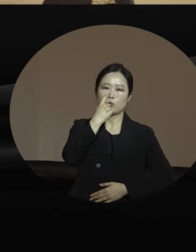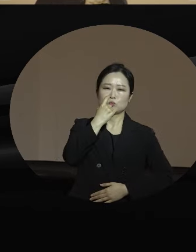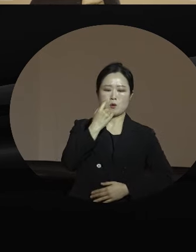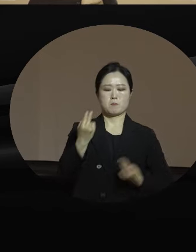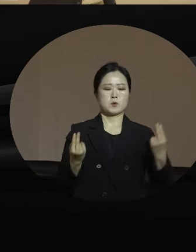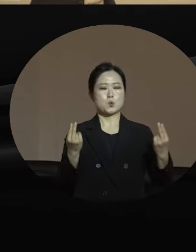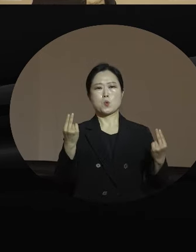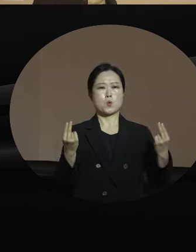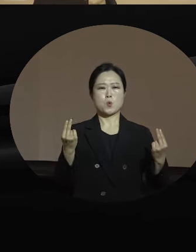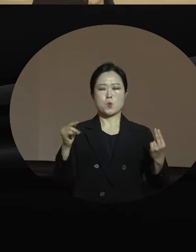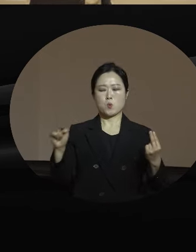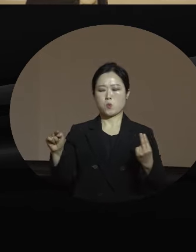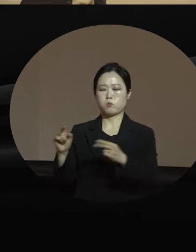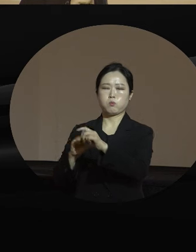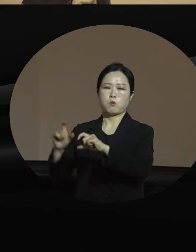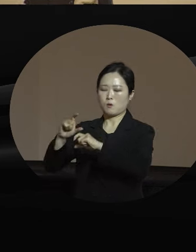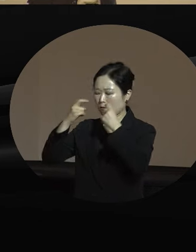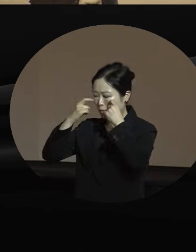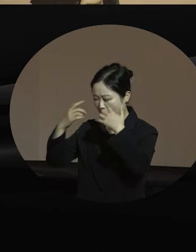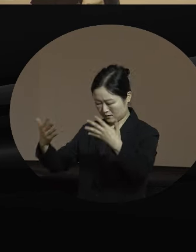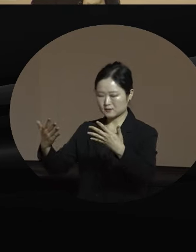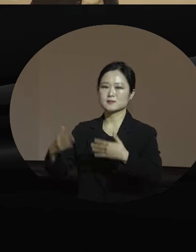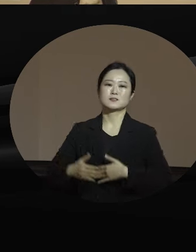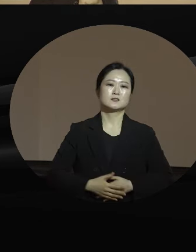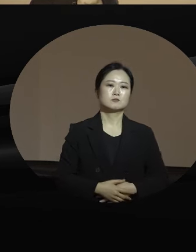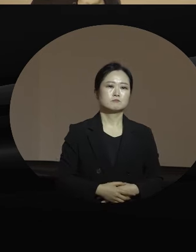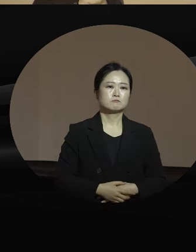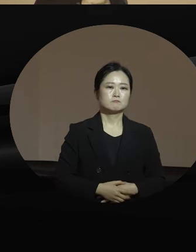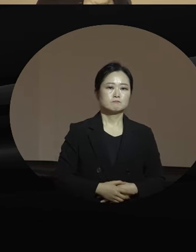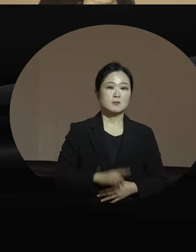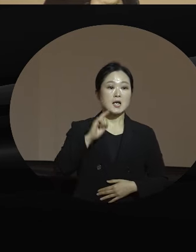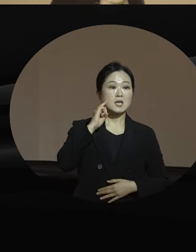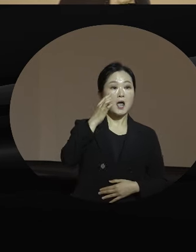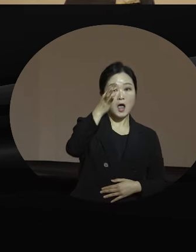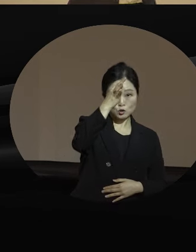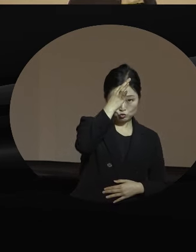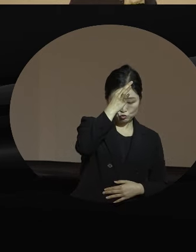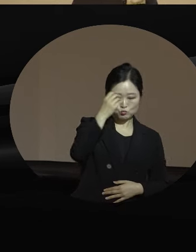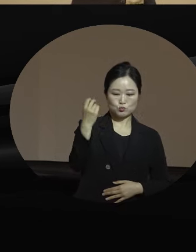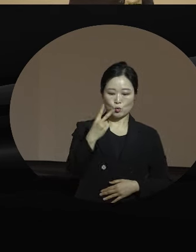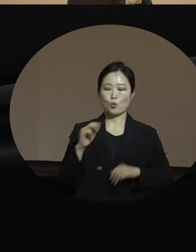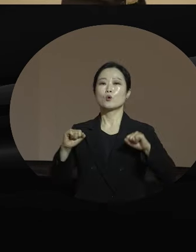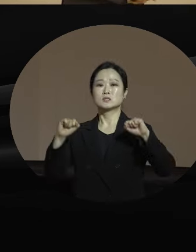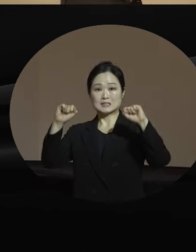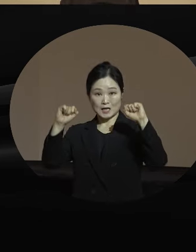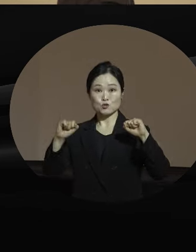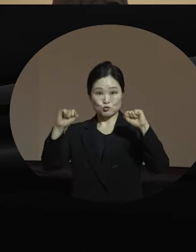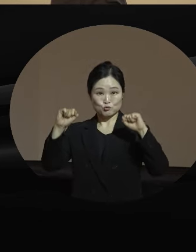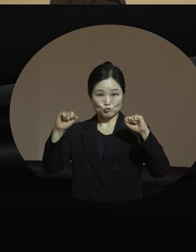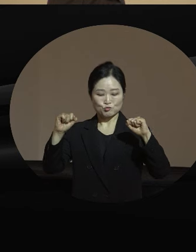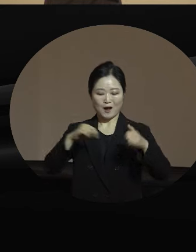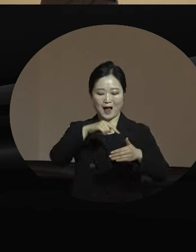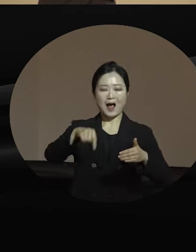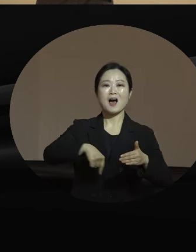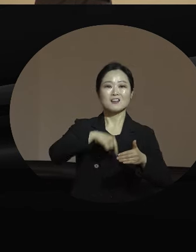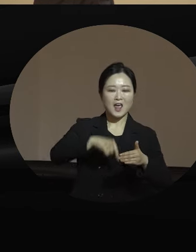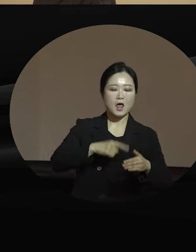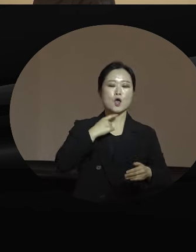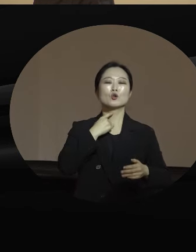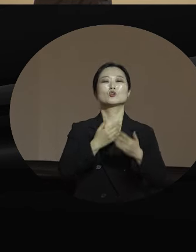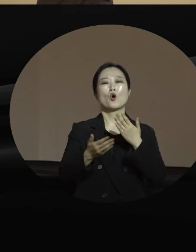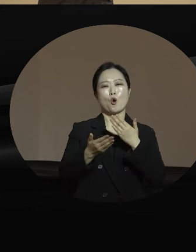가능해요. 저는 예술교육 전문가는 아니지만 예술과 체육에 그런 요소가 굉장히 많이